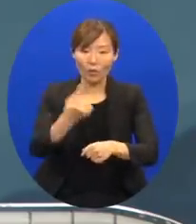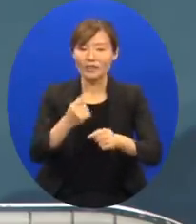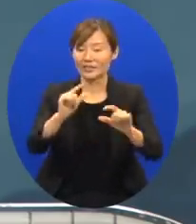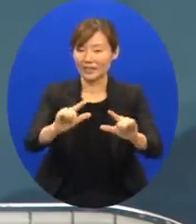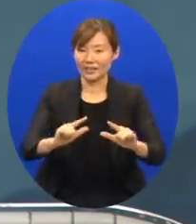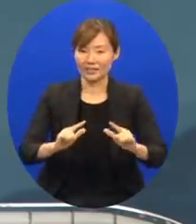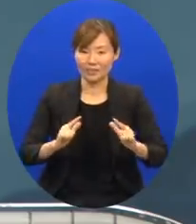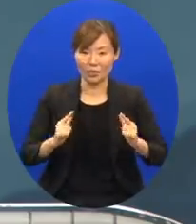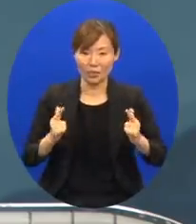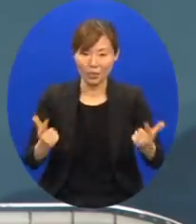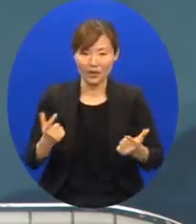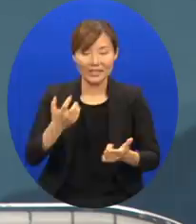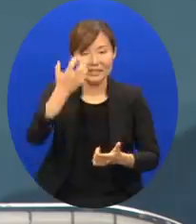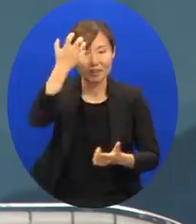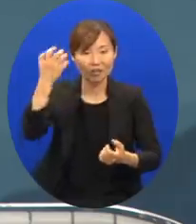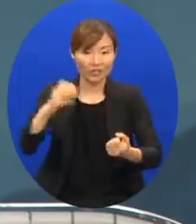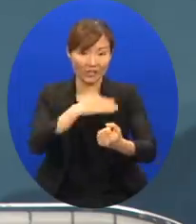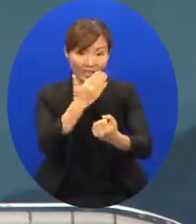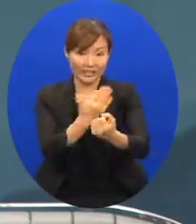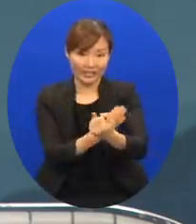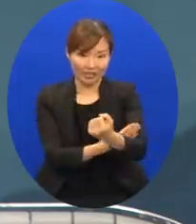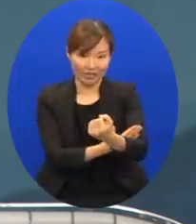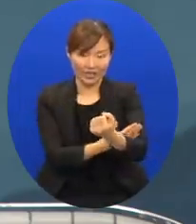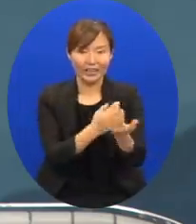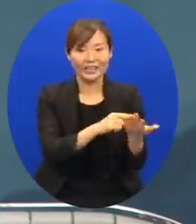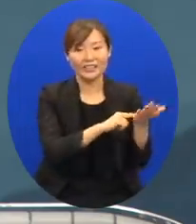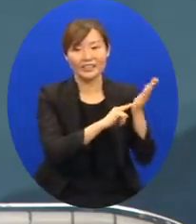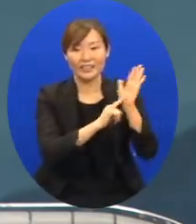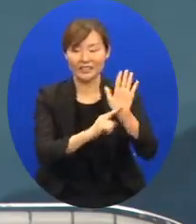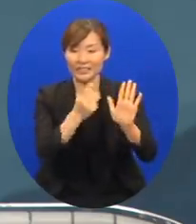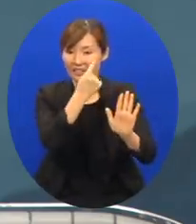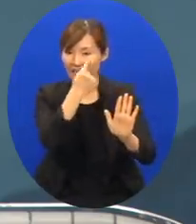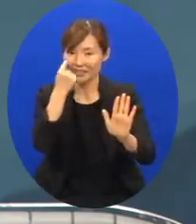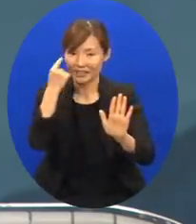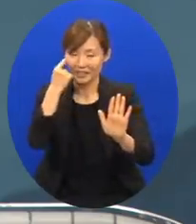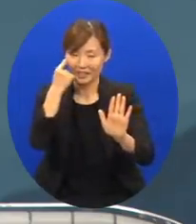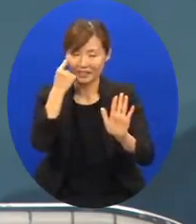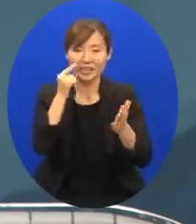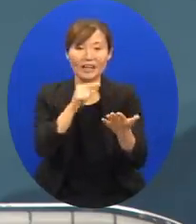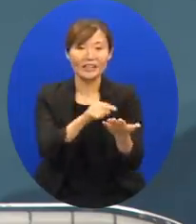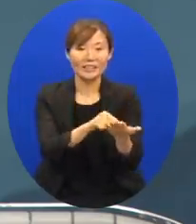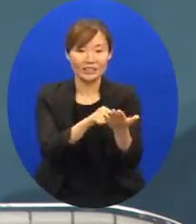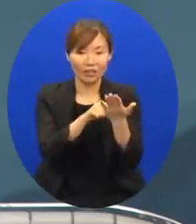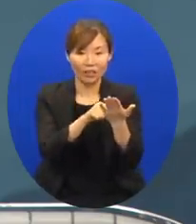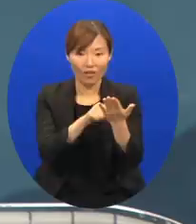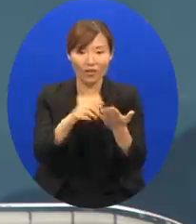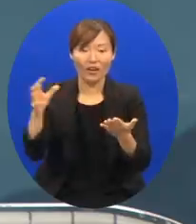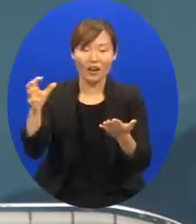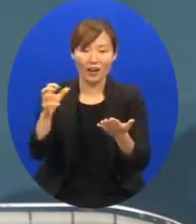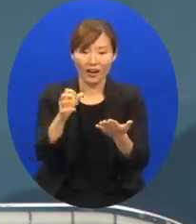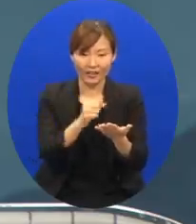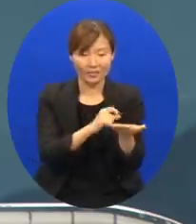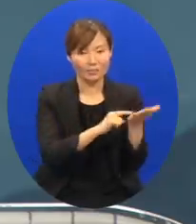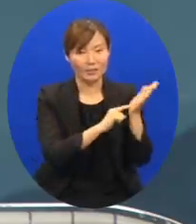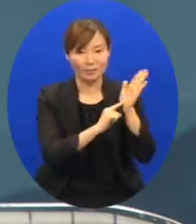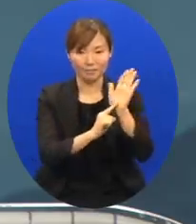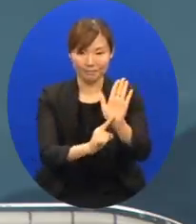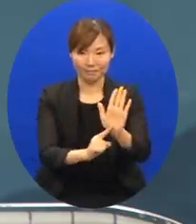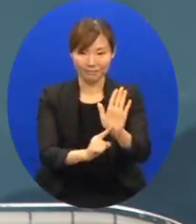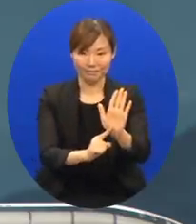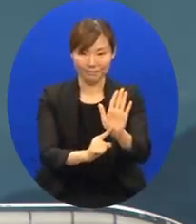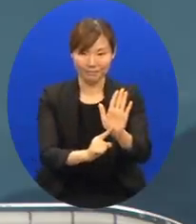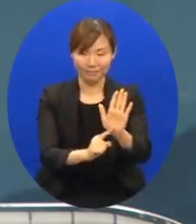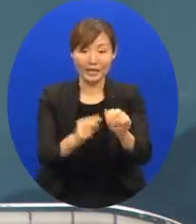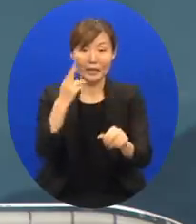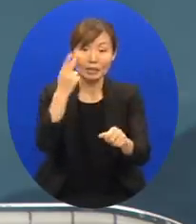아니라 성령의 능력이 나타낸 증거로 한 것입니다 사도 바울은 리듬이 라는 것은